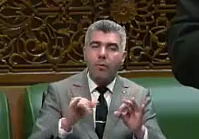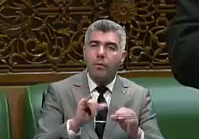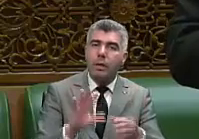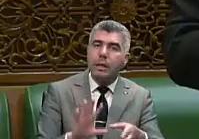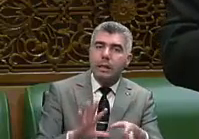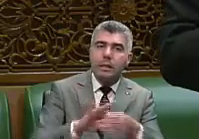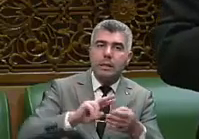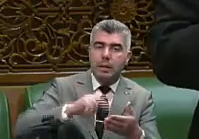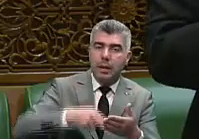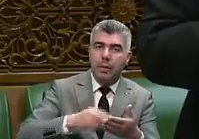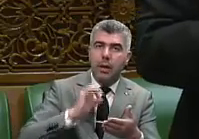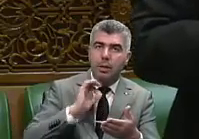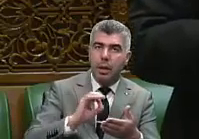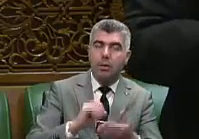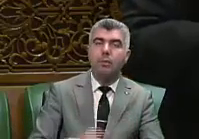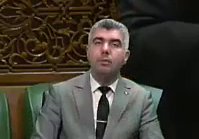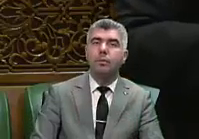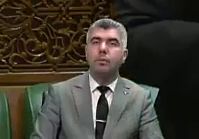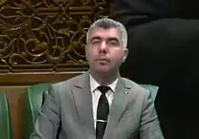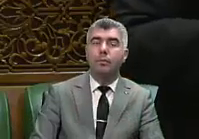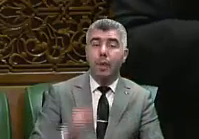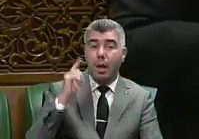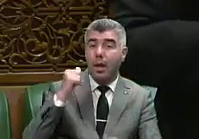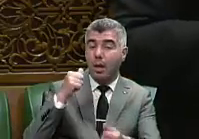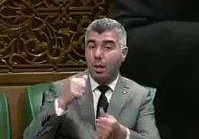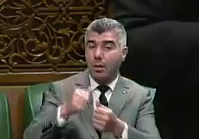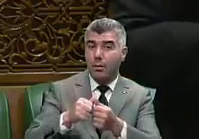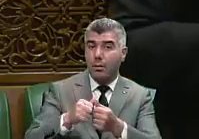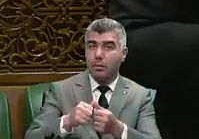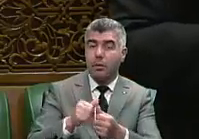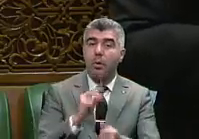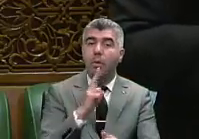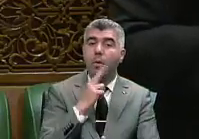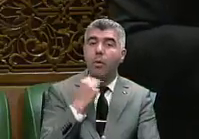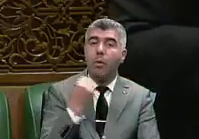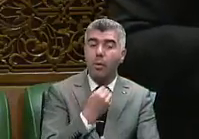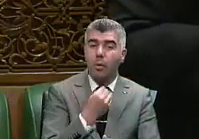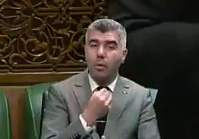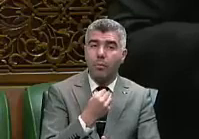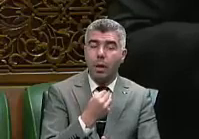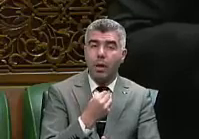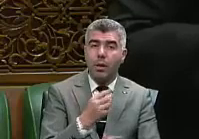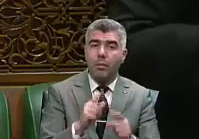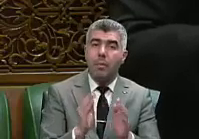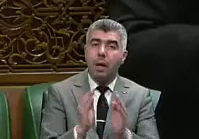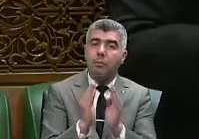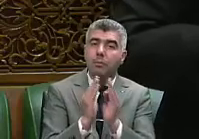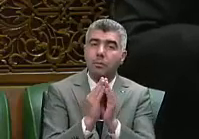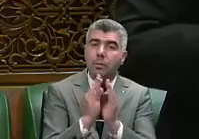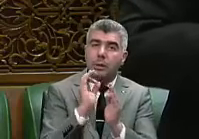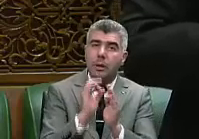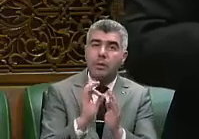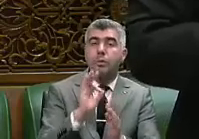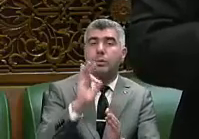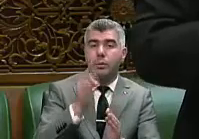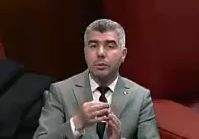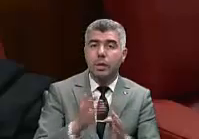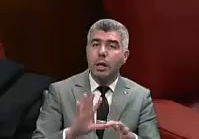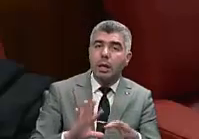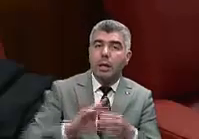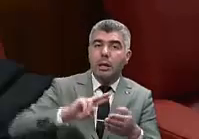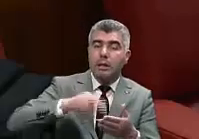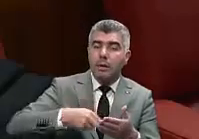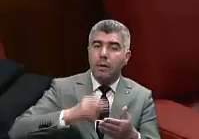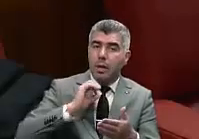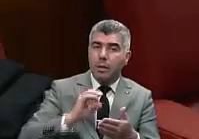اتفاقات بل في تنفيذها، وفي هذا السياق نذكركم أن حكومة الأستاذ عبد الإله بن كيران هي التي التزمت بتنفيذ الاتفاق الموقع مع